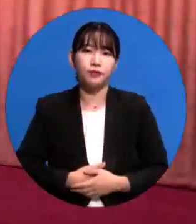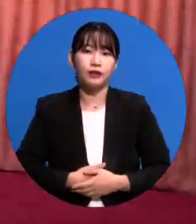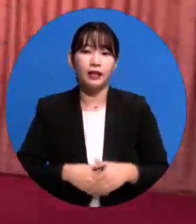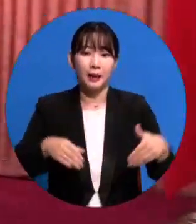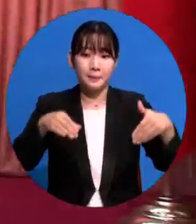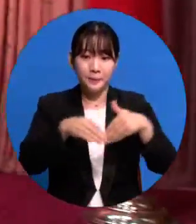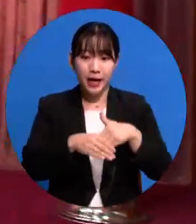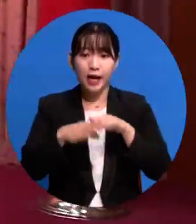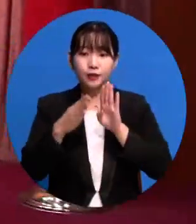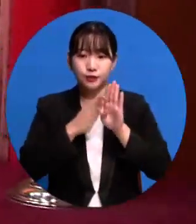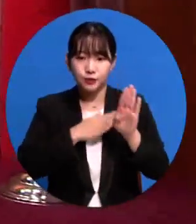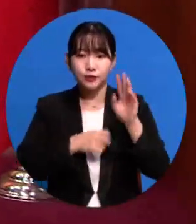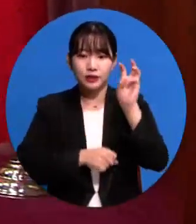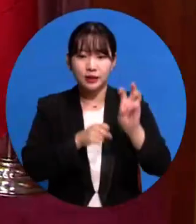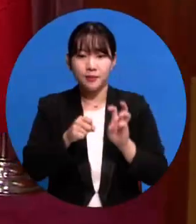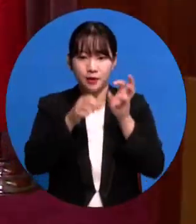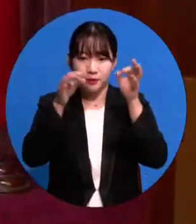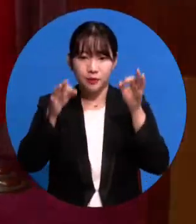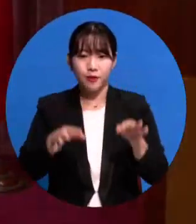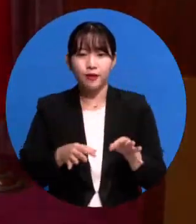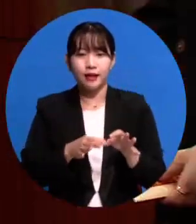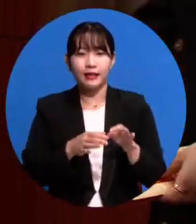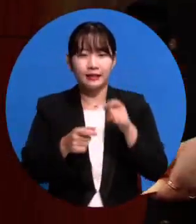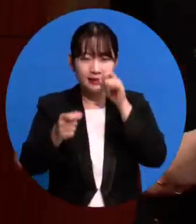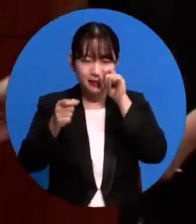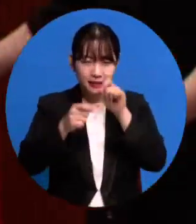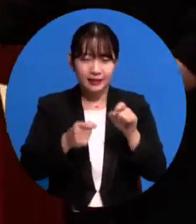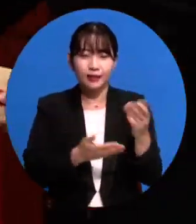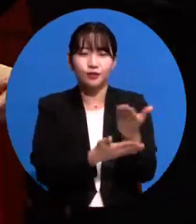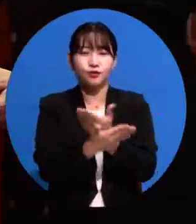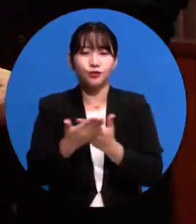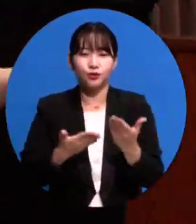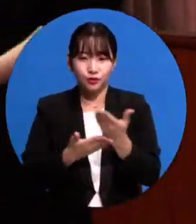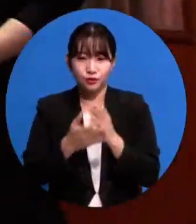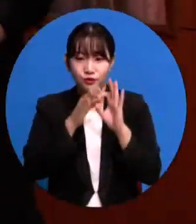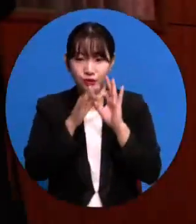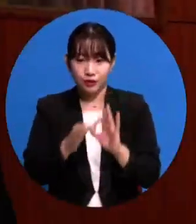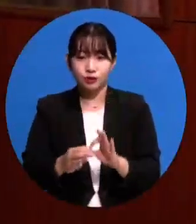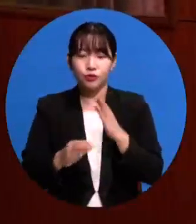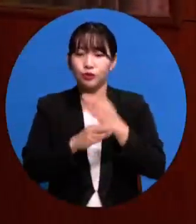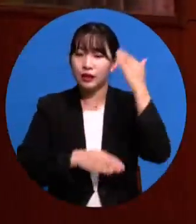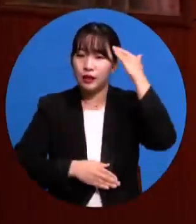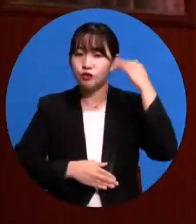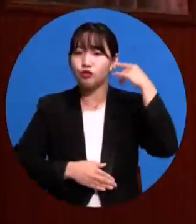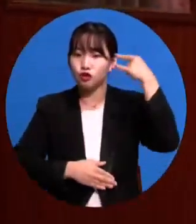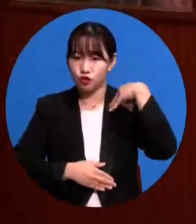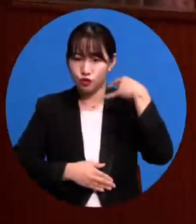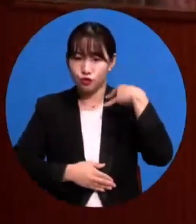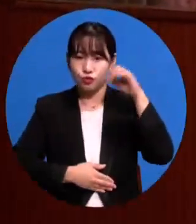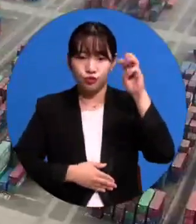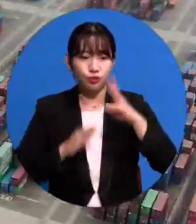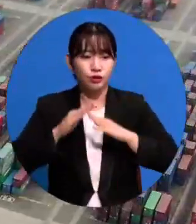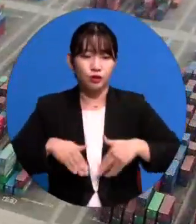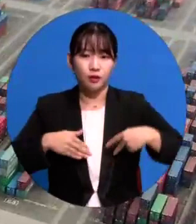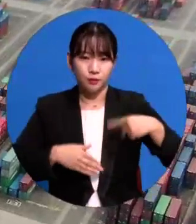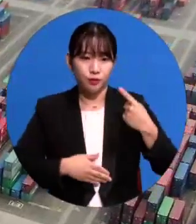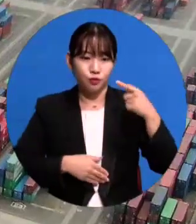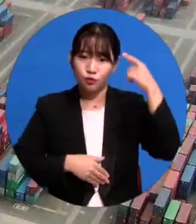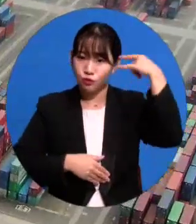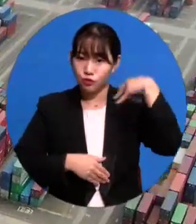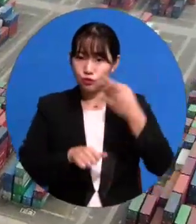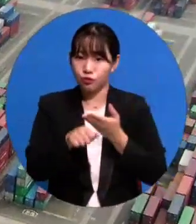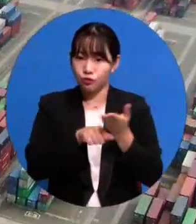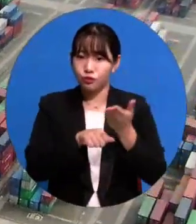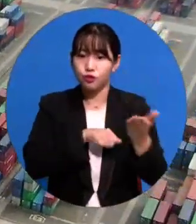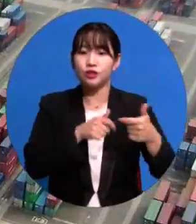수교를 맺은 이후 30년 동안 끈끈한 우호 교류를 이어온 한국과 중국. 광주 전남도 대중국 수출입을